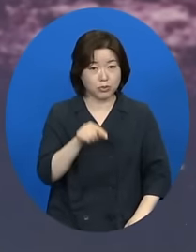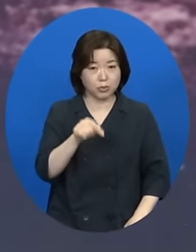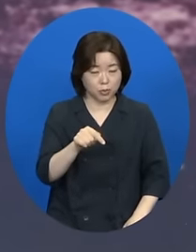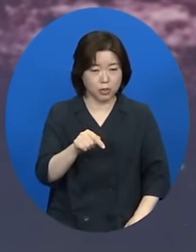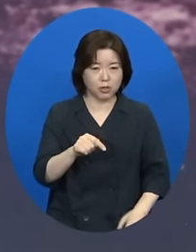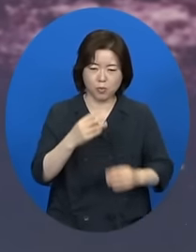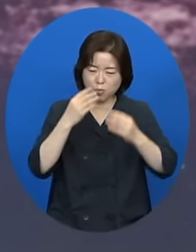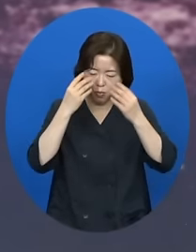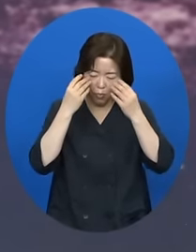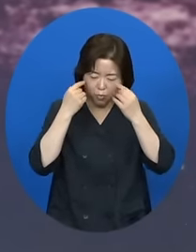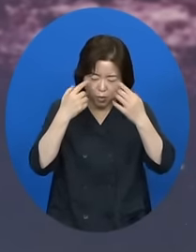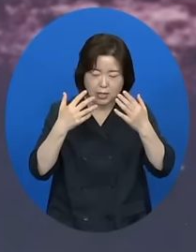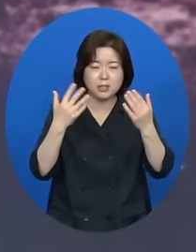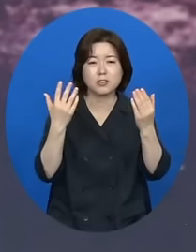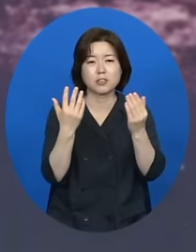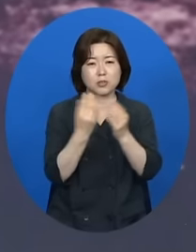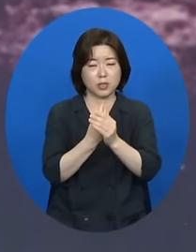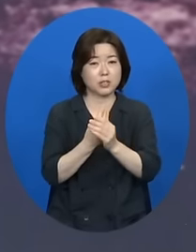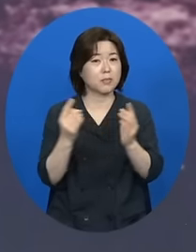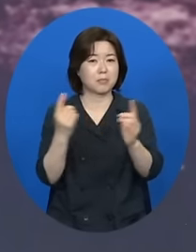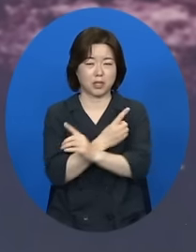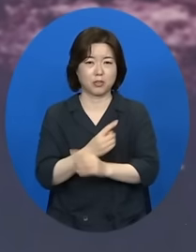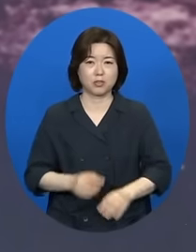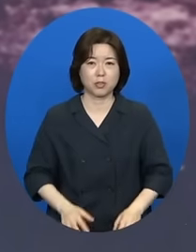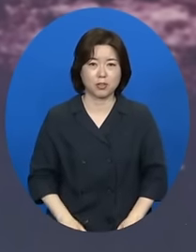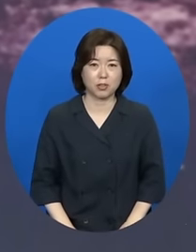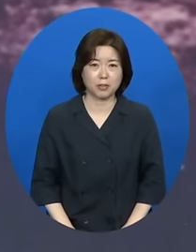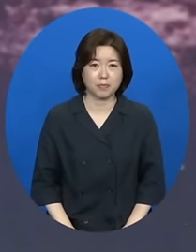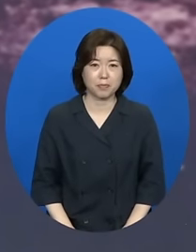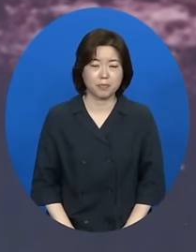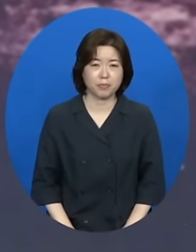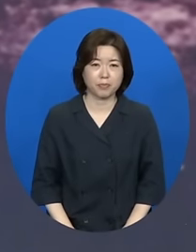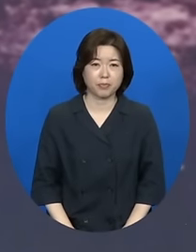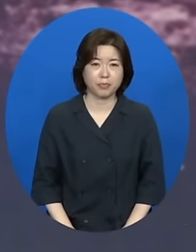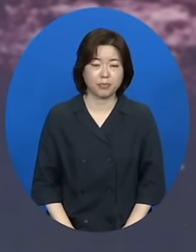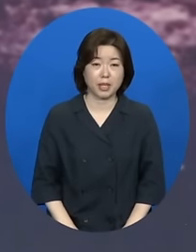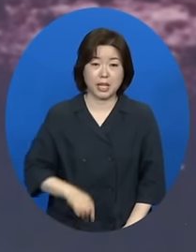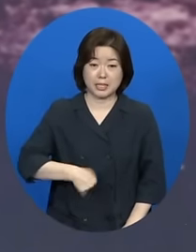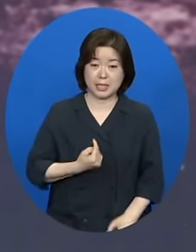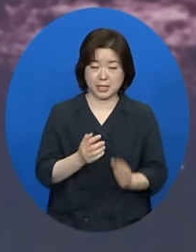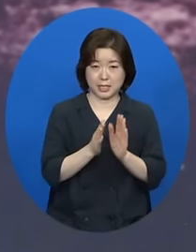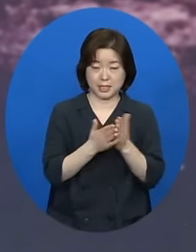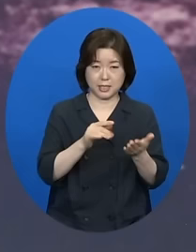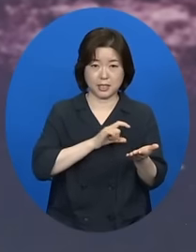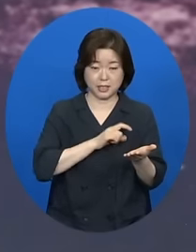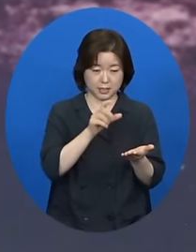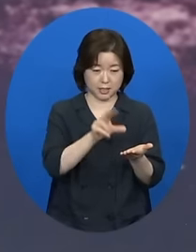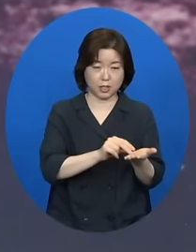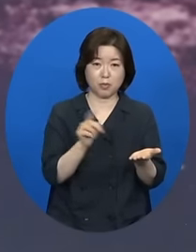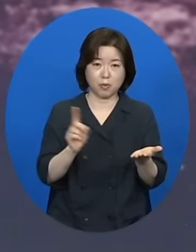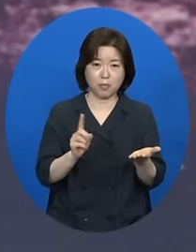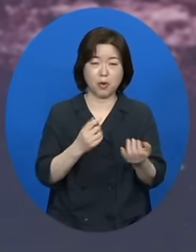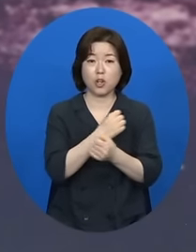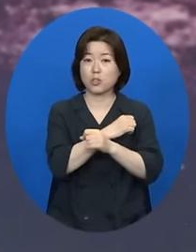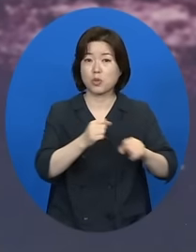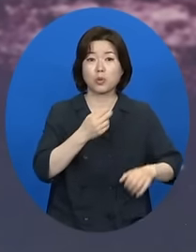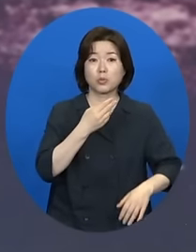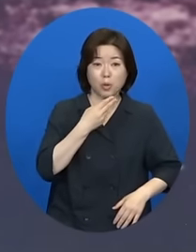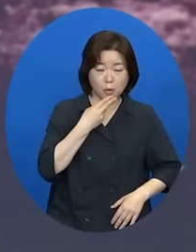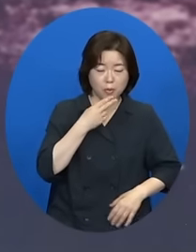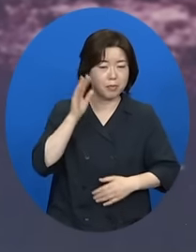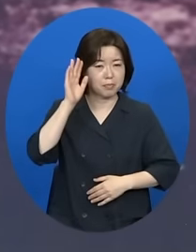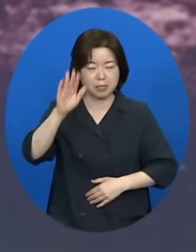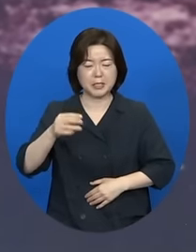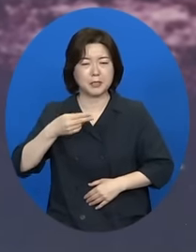나라가 되었어요. 그러면서 그가 자신의 책 제목을 이렇게 지었습니다. 용서 없이 미래는